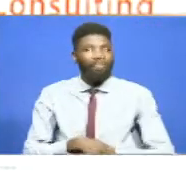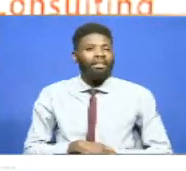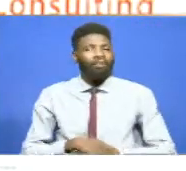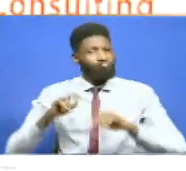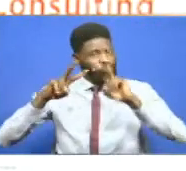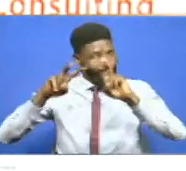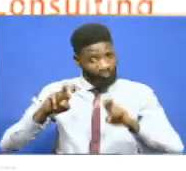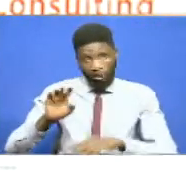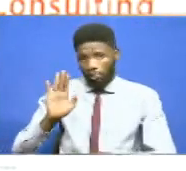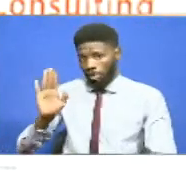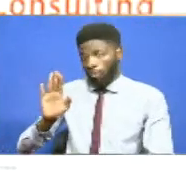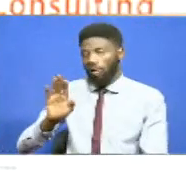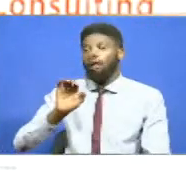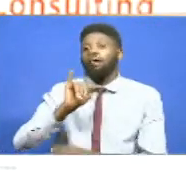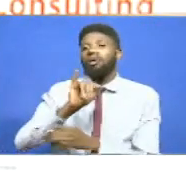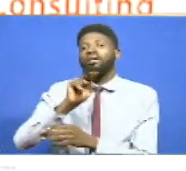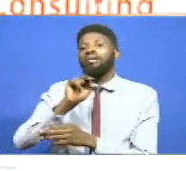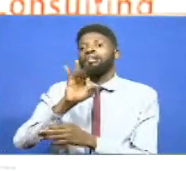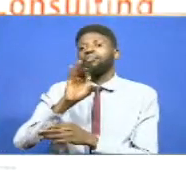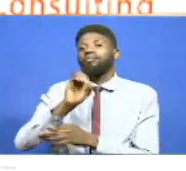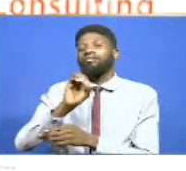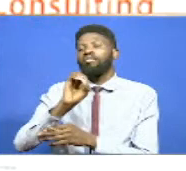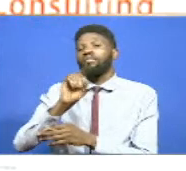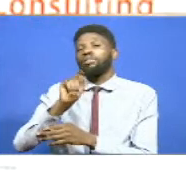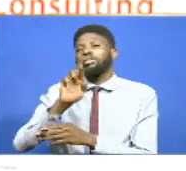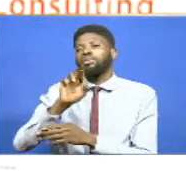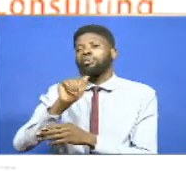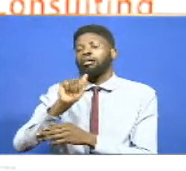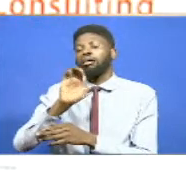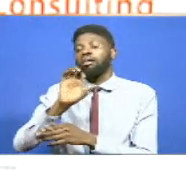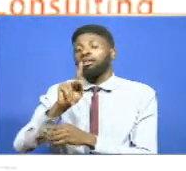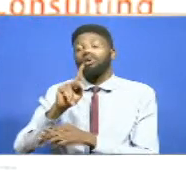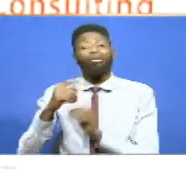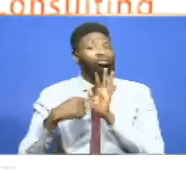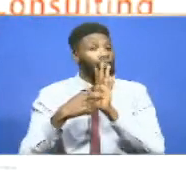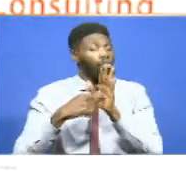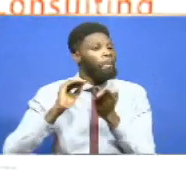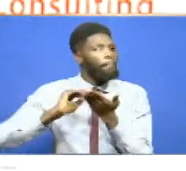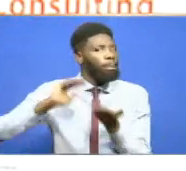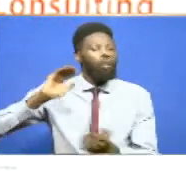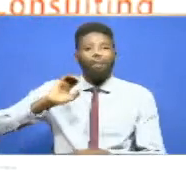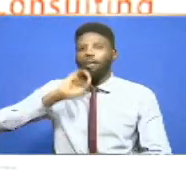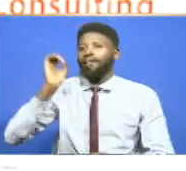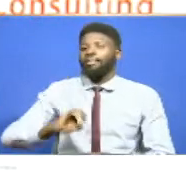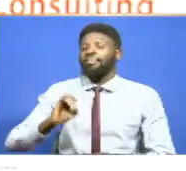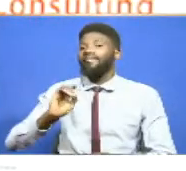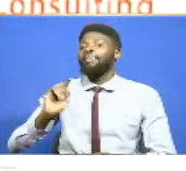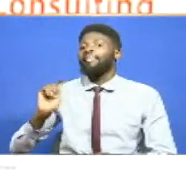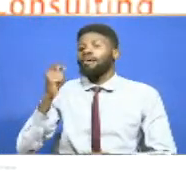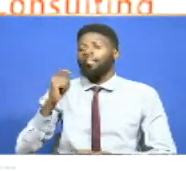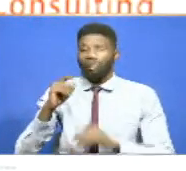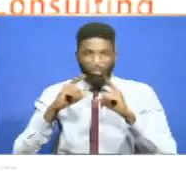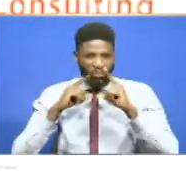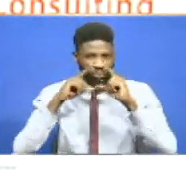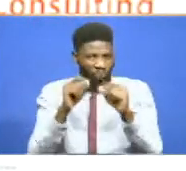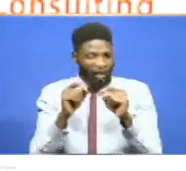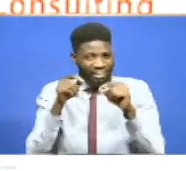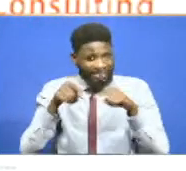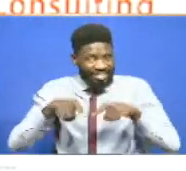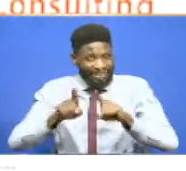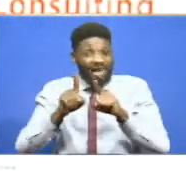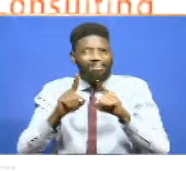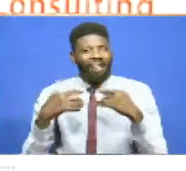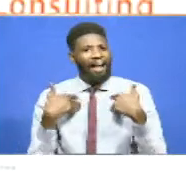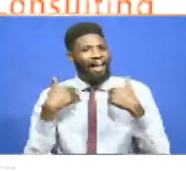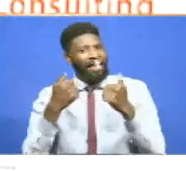uliofanywa na kampuni ya Infotrack unaonyesha kwamba idadi kubwa ya Wakenya wanasema ni suala la kifedha kuliko mahitaji ya huduma za